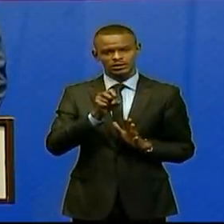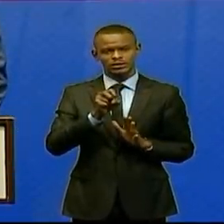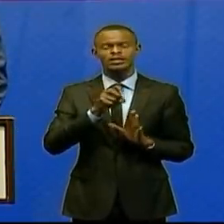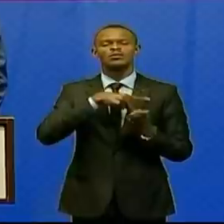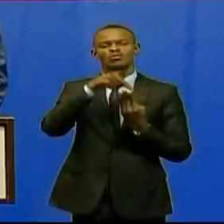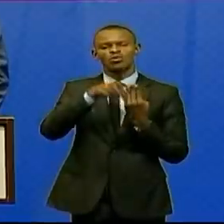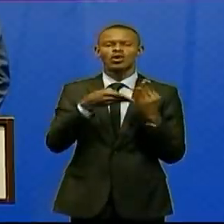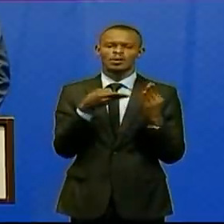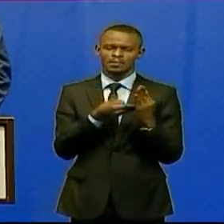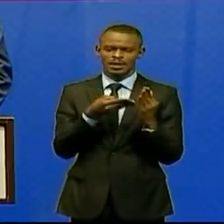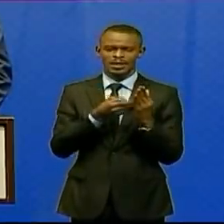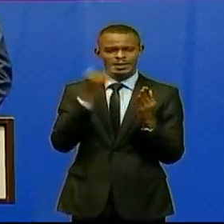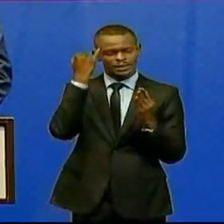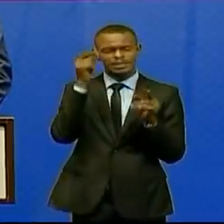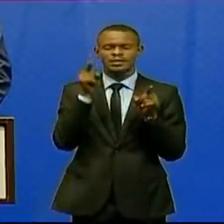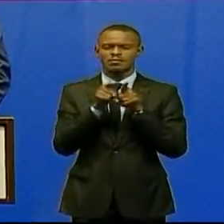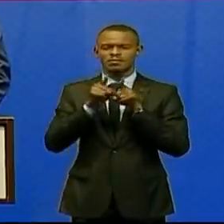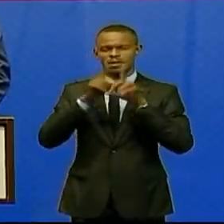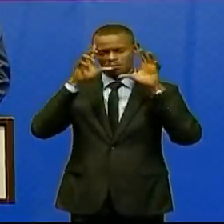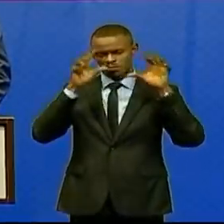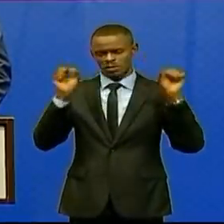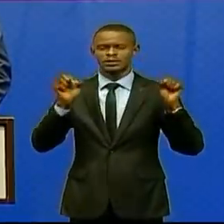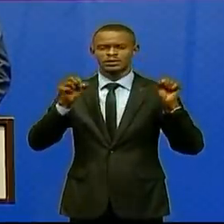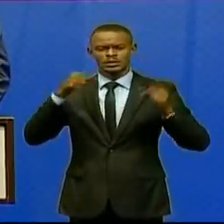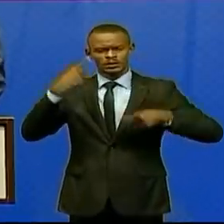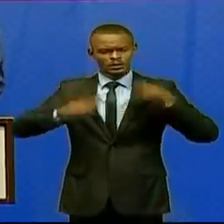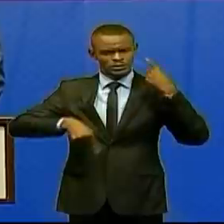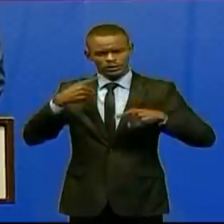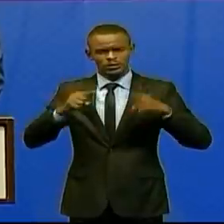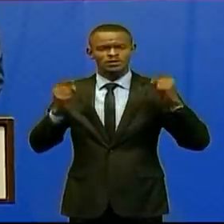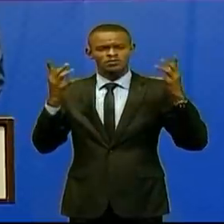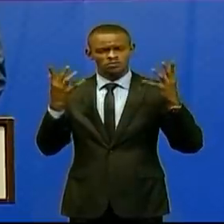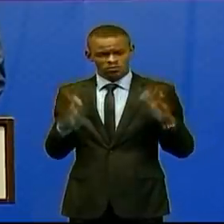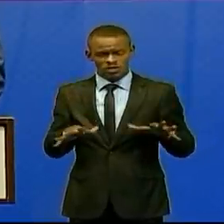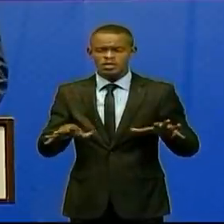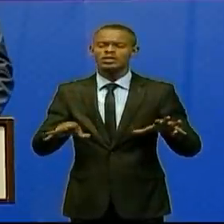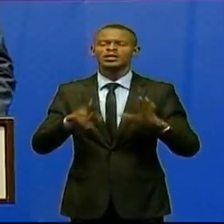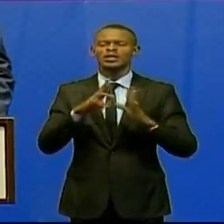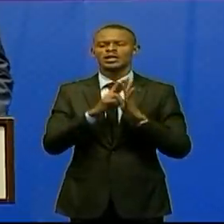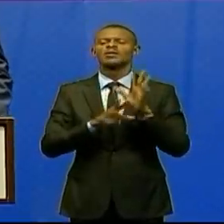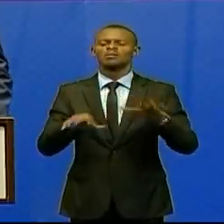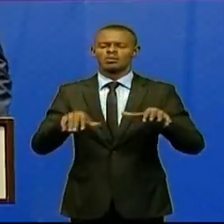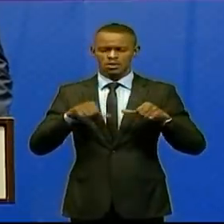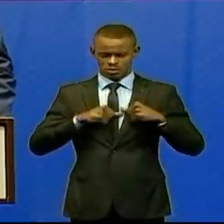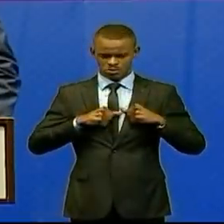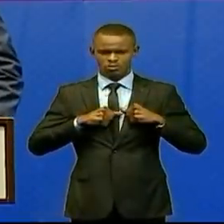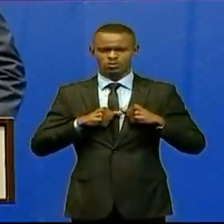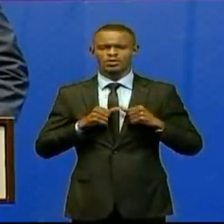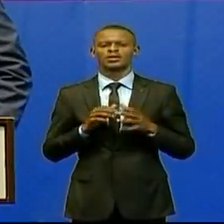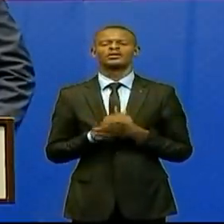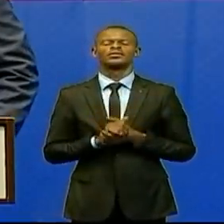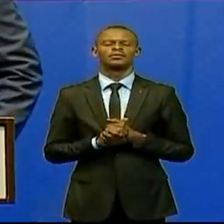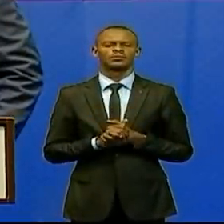République. Après débat et délibération, ce rapport a été adopté.